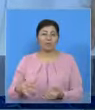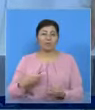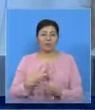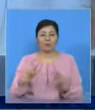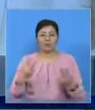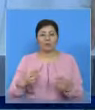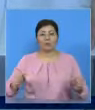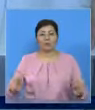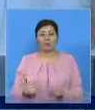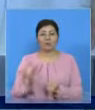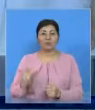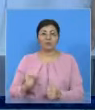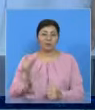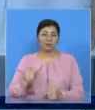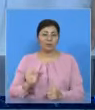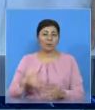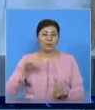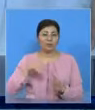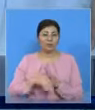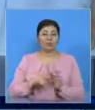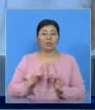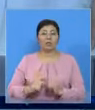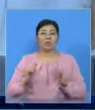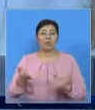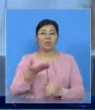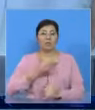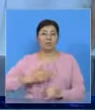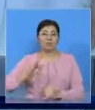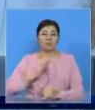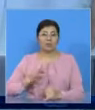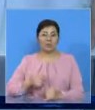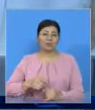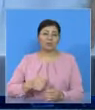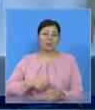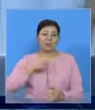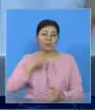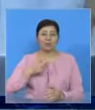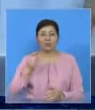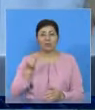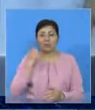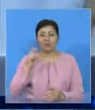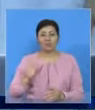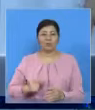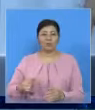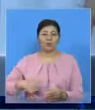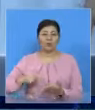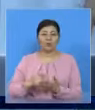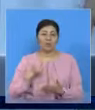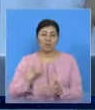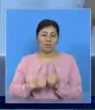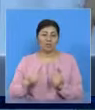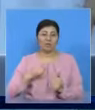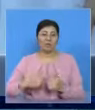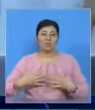оказывать поддержку людям, внесшим свой вклад в развитие нашего региона, пожилым гражданам – это долг каждого из нас. Желаю крепкого